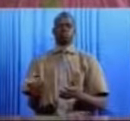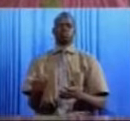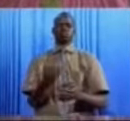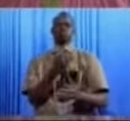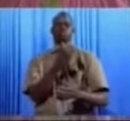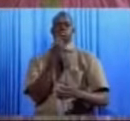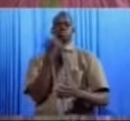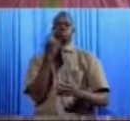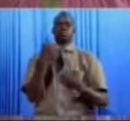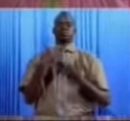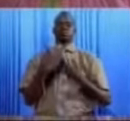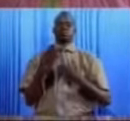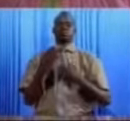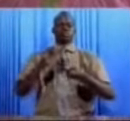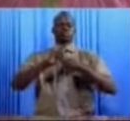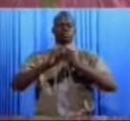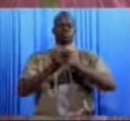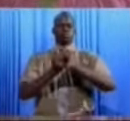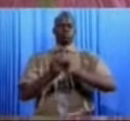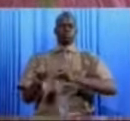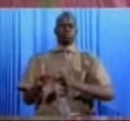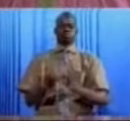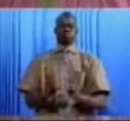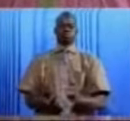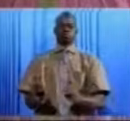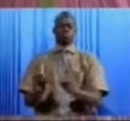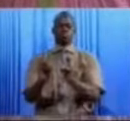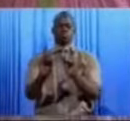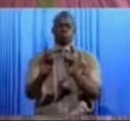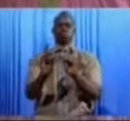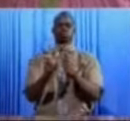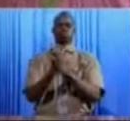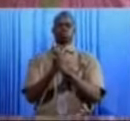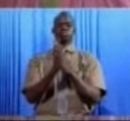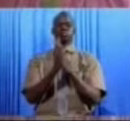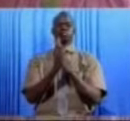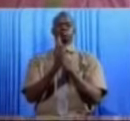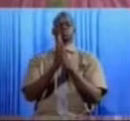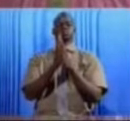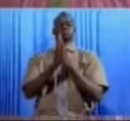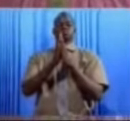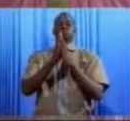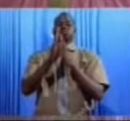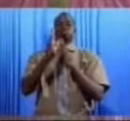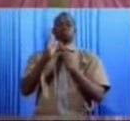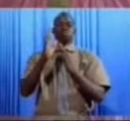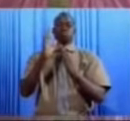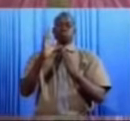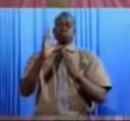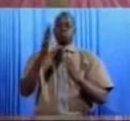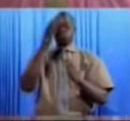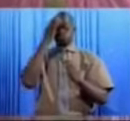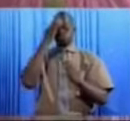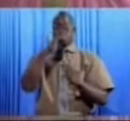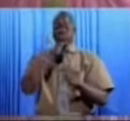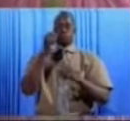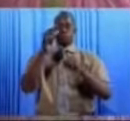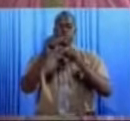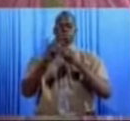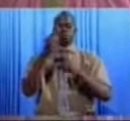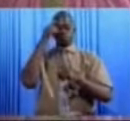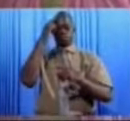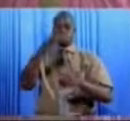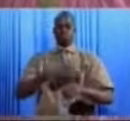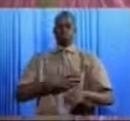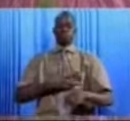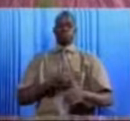qu'ils avaient de la peine vraiment fait le déplacement et je ne connais même pas les mots est réellement presque le même